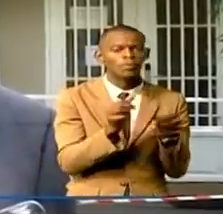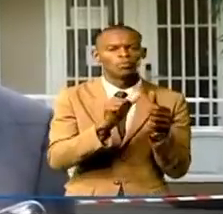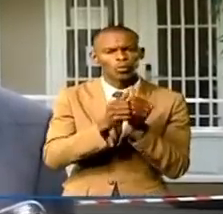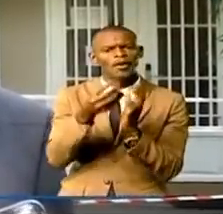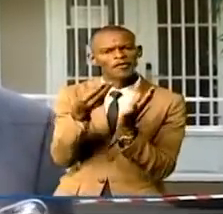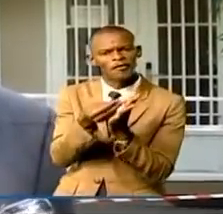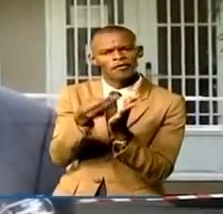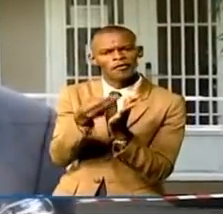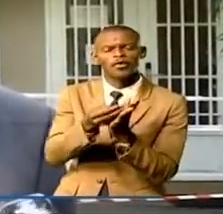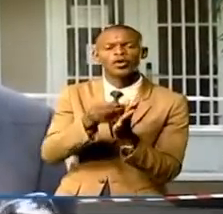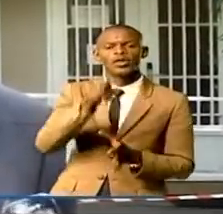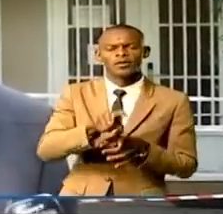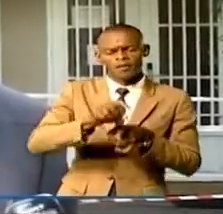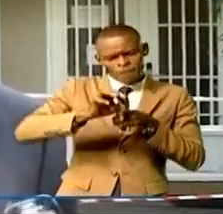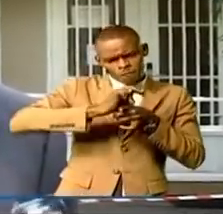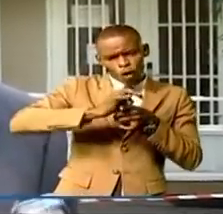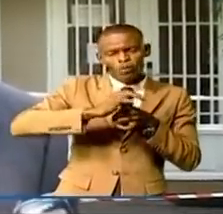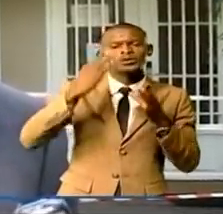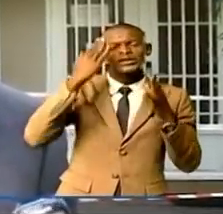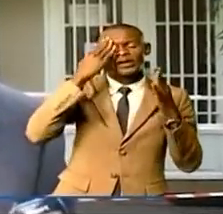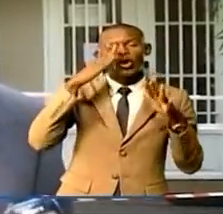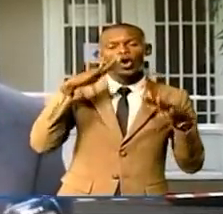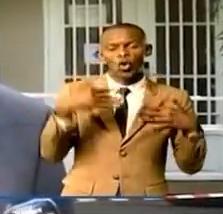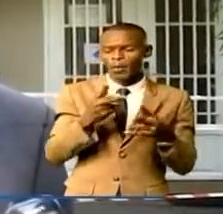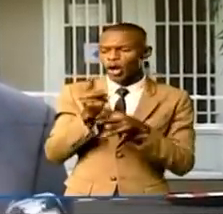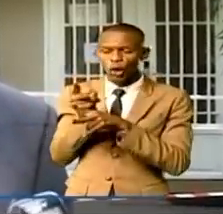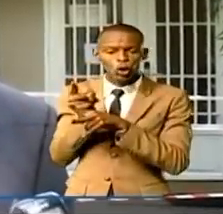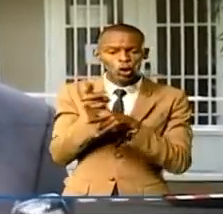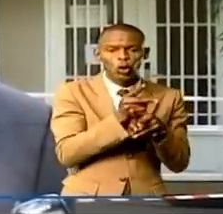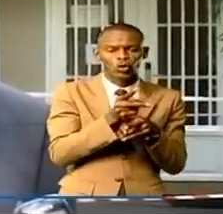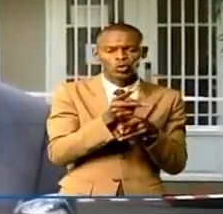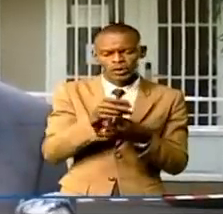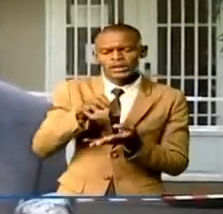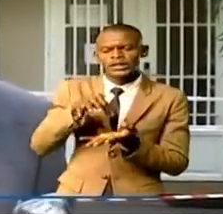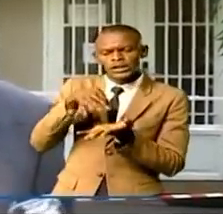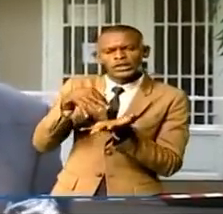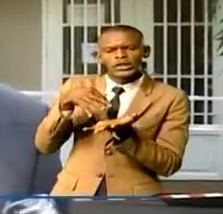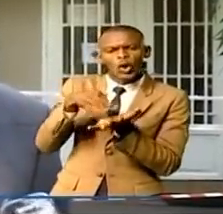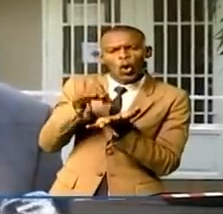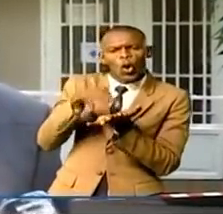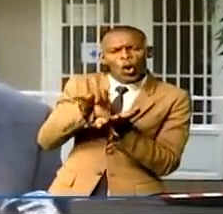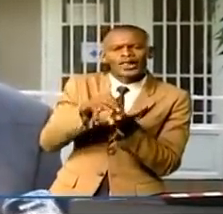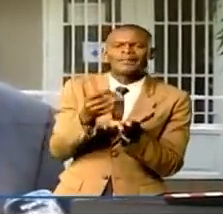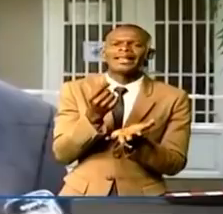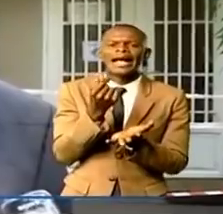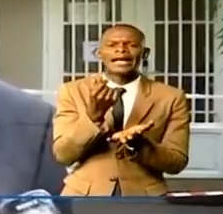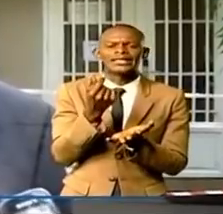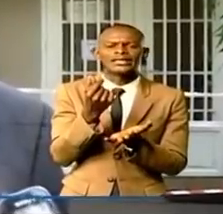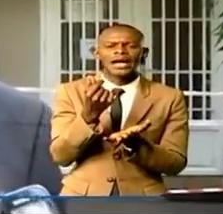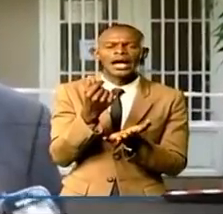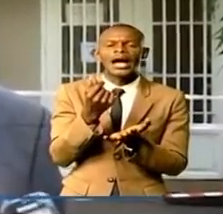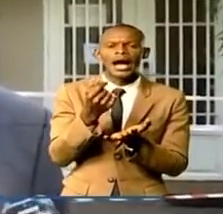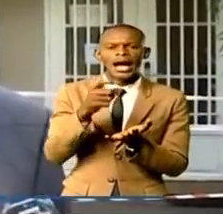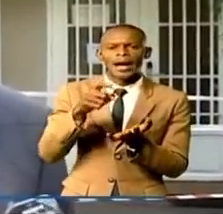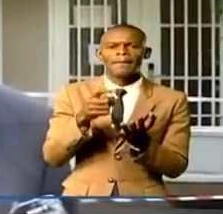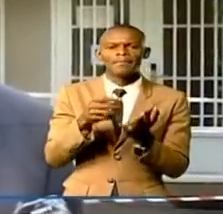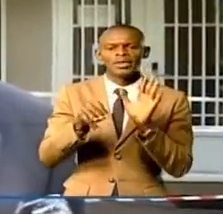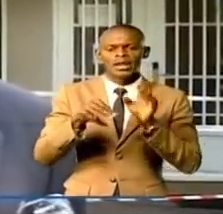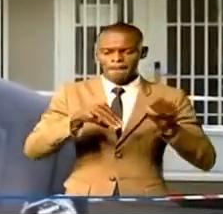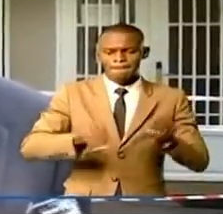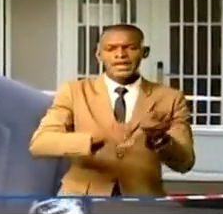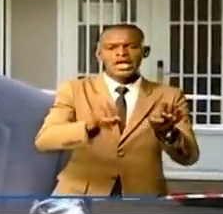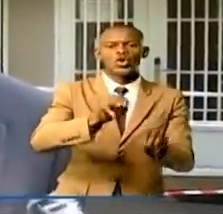découvrir les mécanismes de contrôle qui peuvent nous permettre de pouvoir ressortir les pièges des